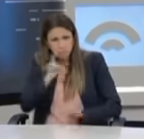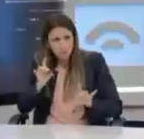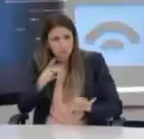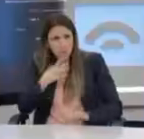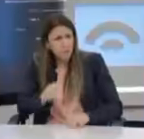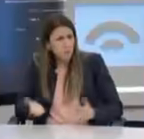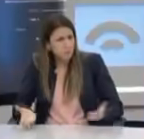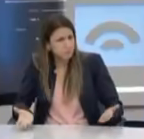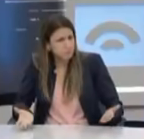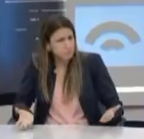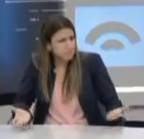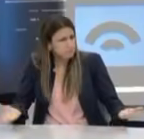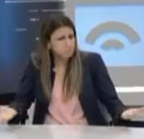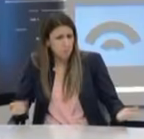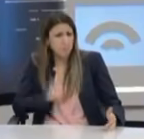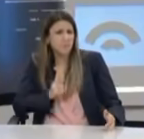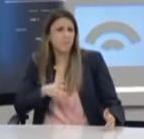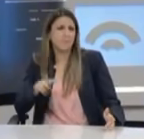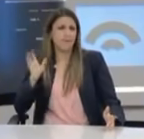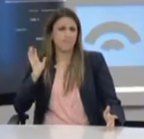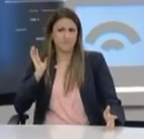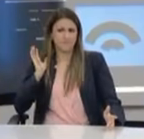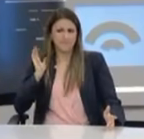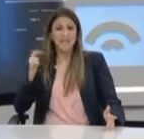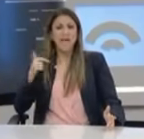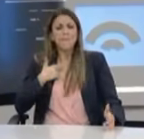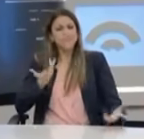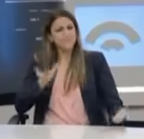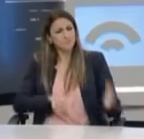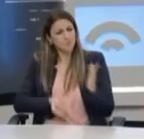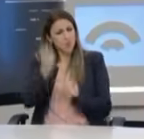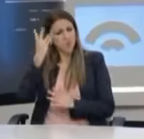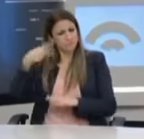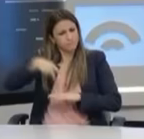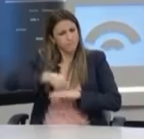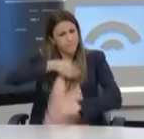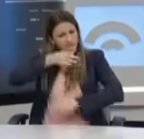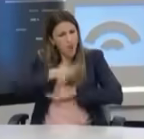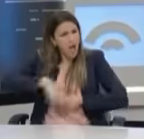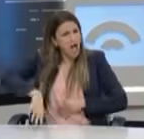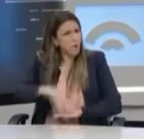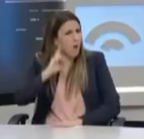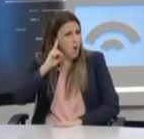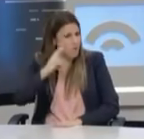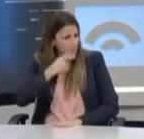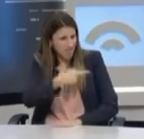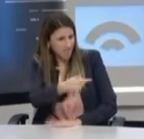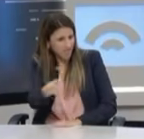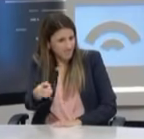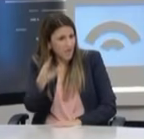Ό,τι μιλώ, παρακαλώ. Ό,τι μιλώ σε ότα μη ακούοντον. Παρακαλώ, κάντε